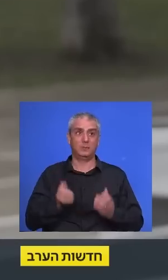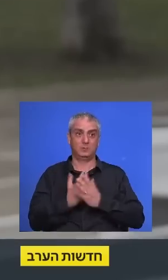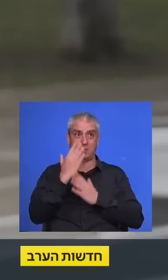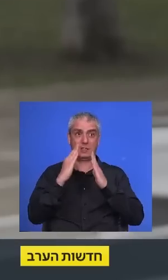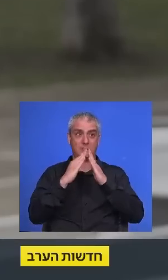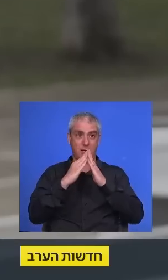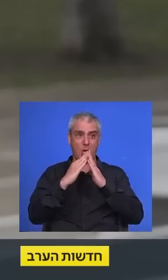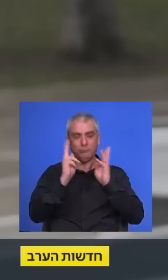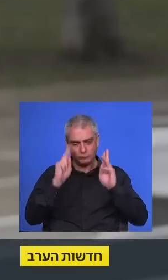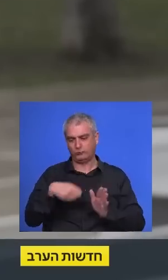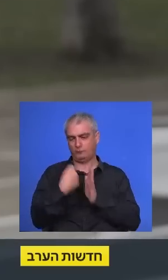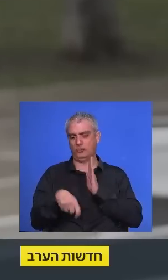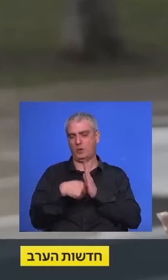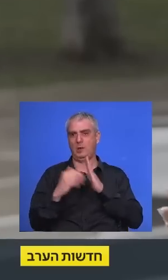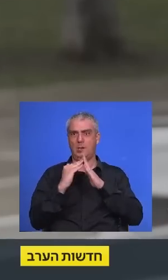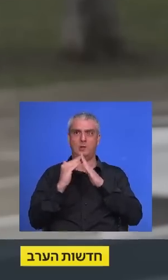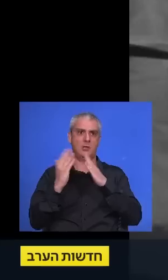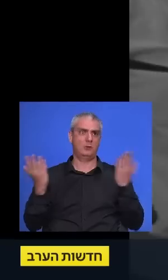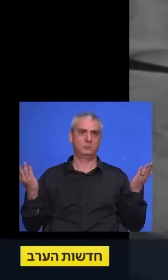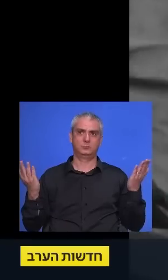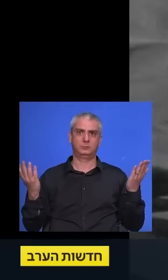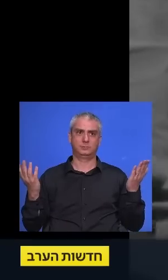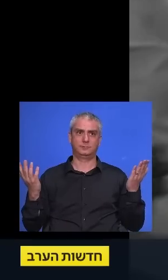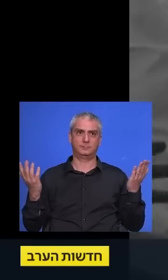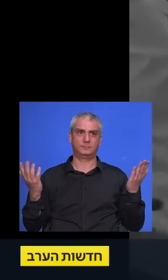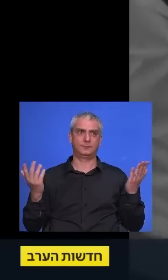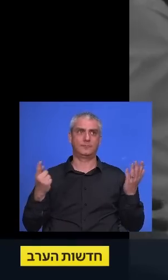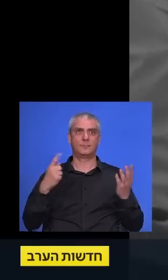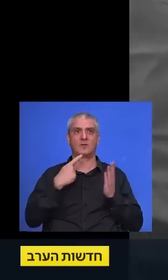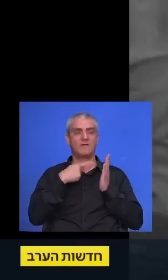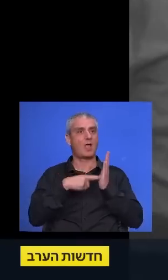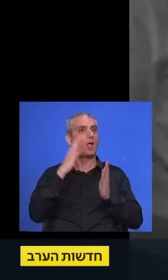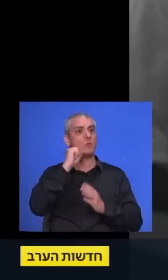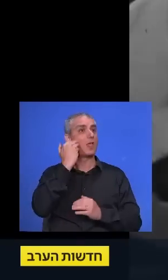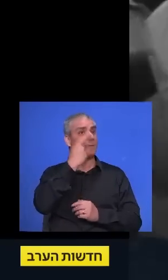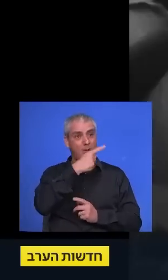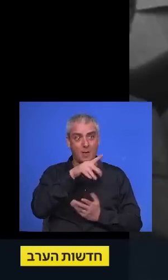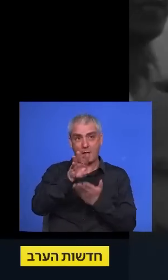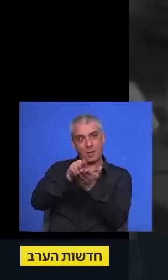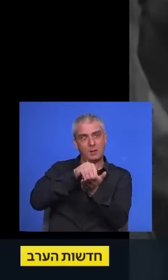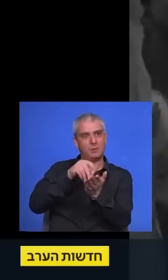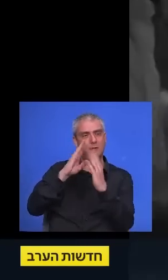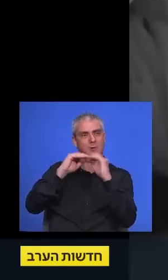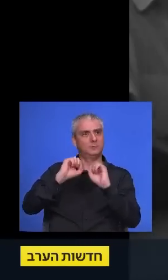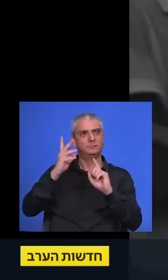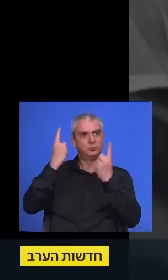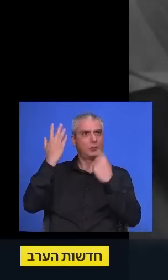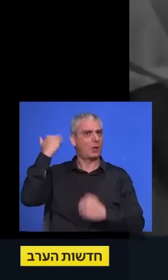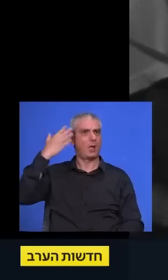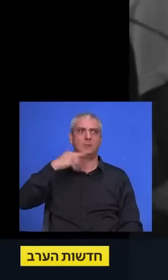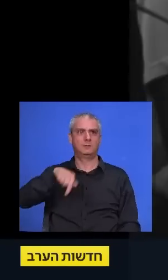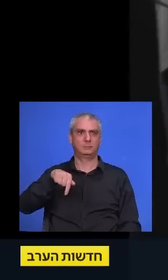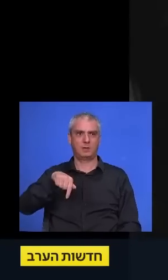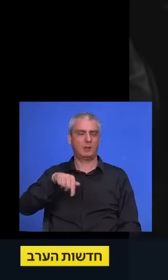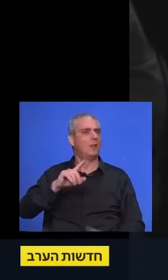זה דירות שהן בנות השגה. ובעצם המודל האמריקאי התפתח על הבסיס של מה שהיה פה.